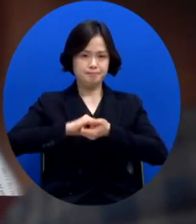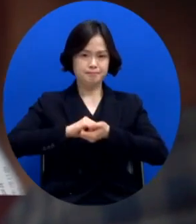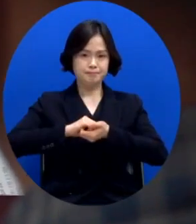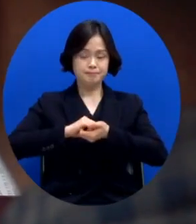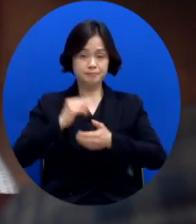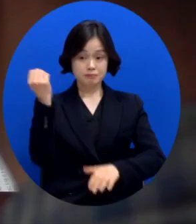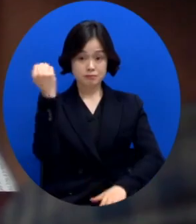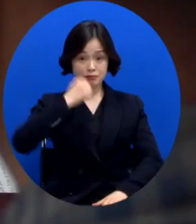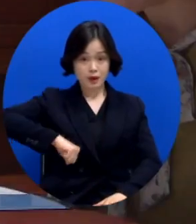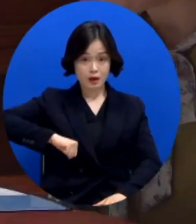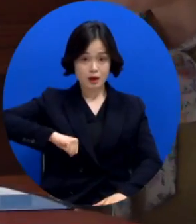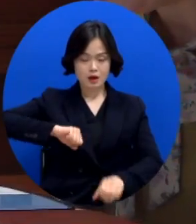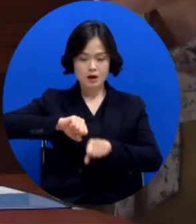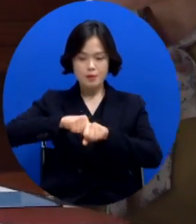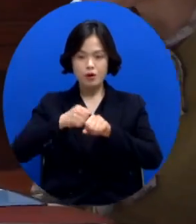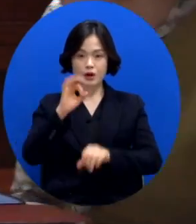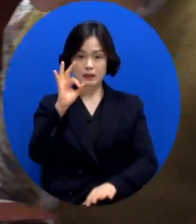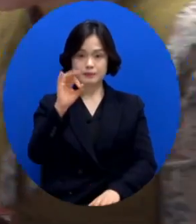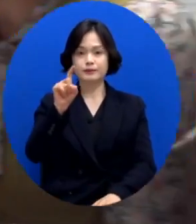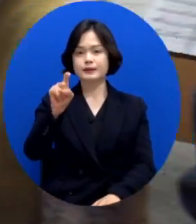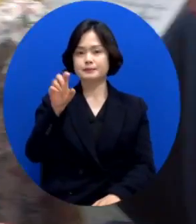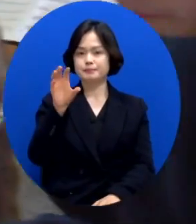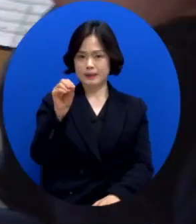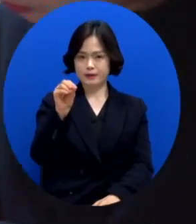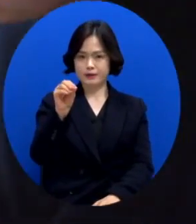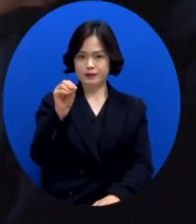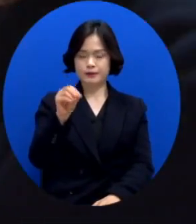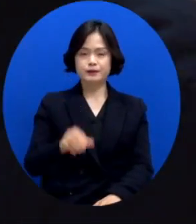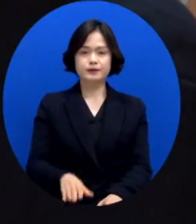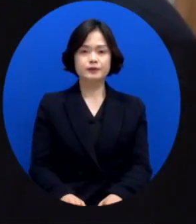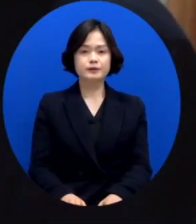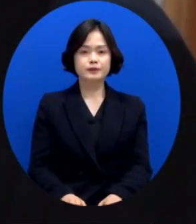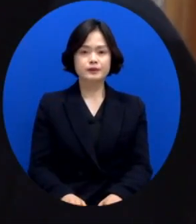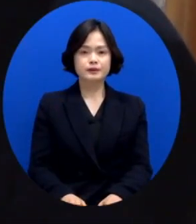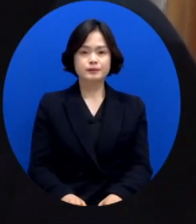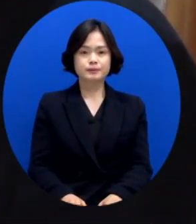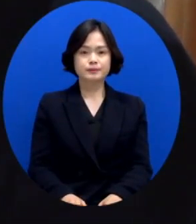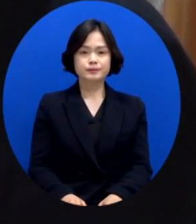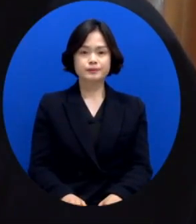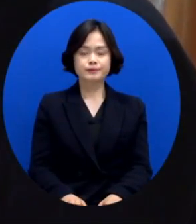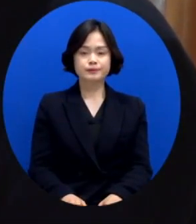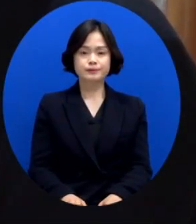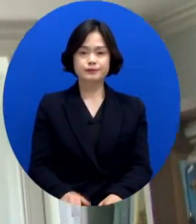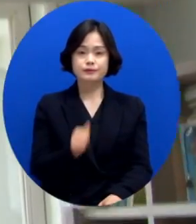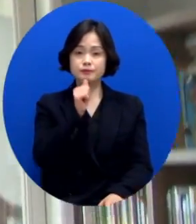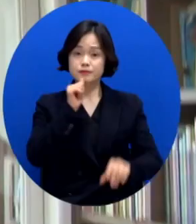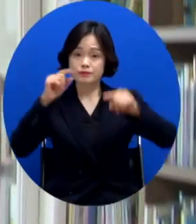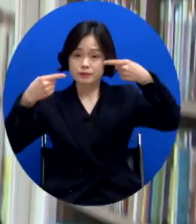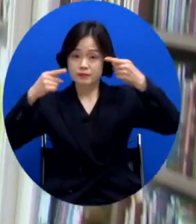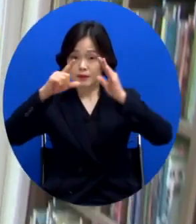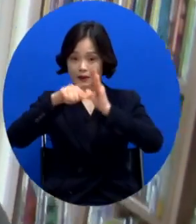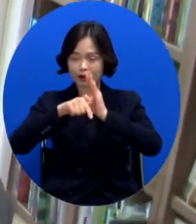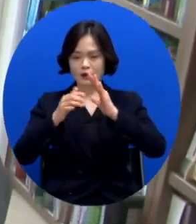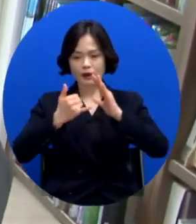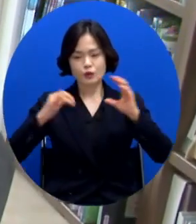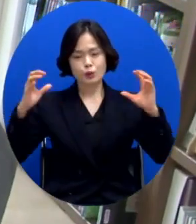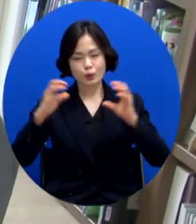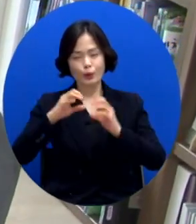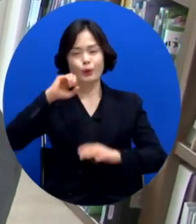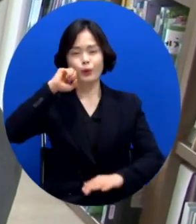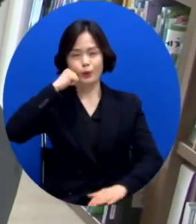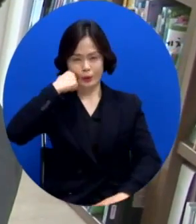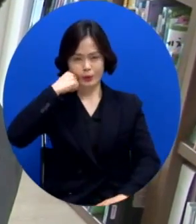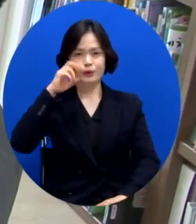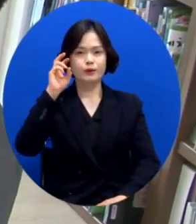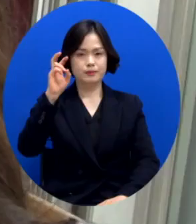이를 어겼을 땐 각자 10만 원 이하 과태료 대상이 됩니다. 네. 이번 설 명절 풍경, 코로나19가 상당히 바꿔놓을 것으로